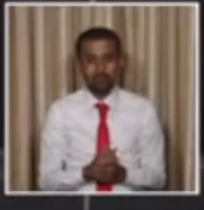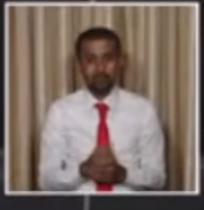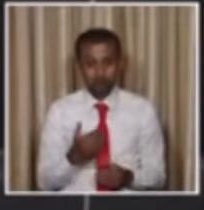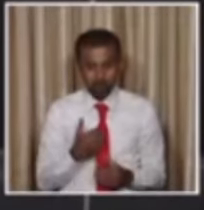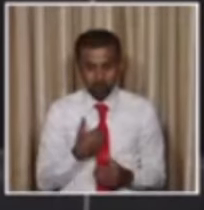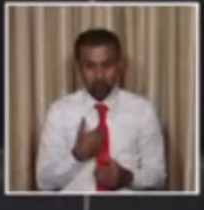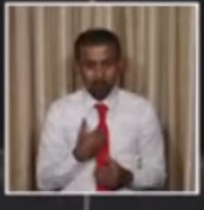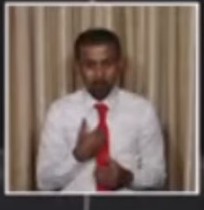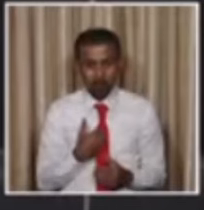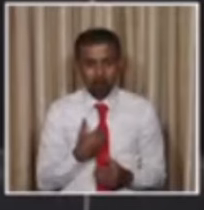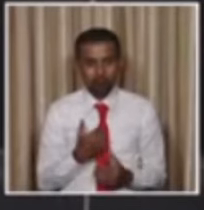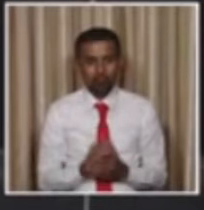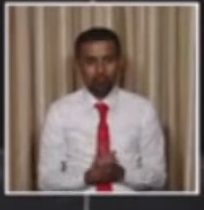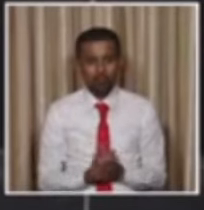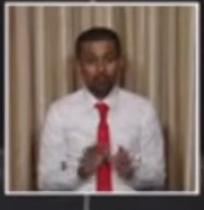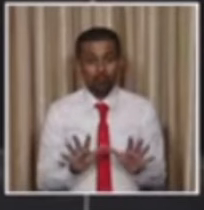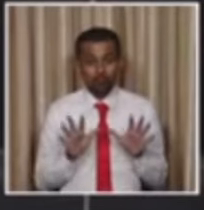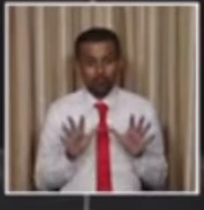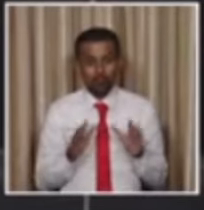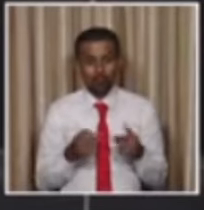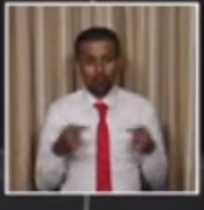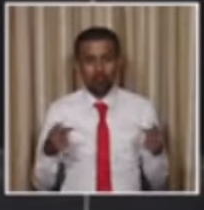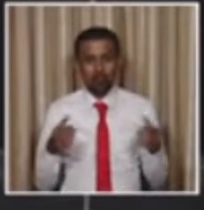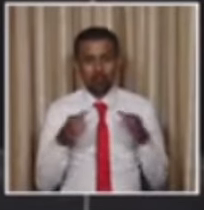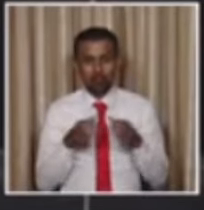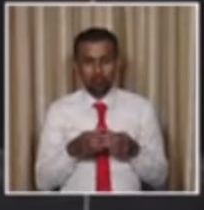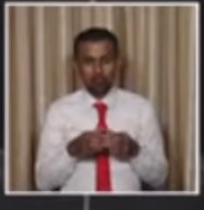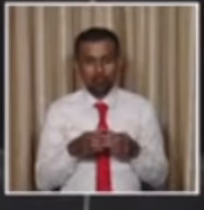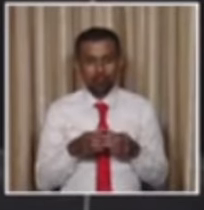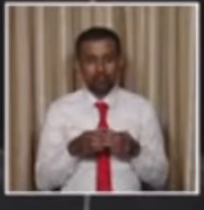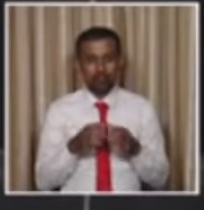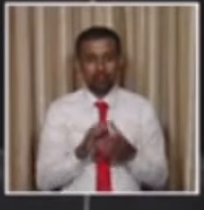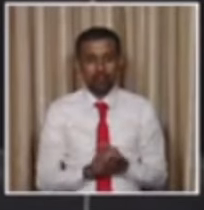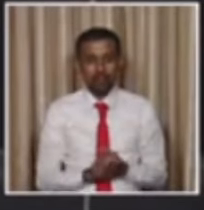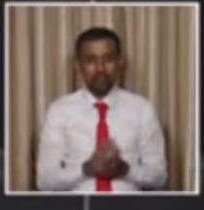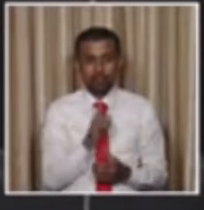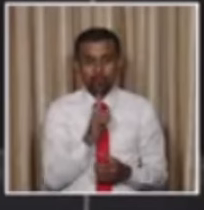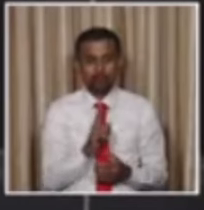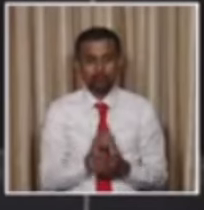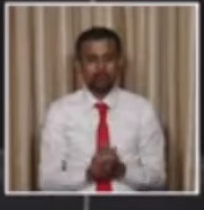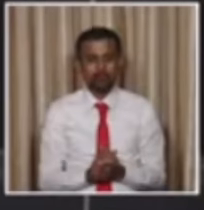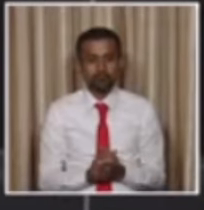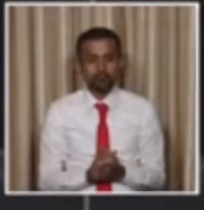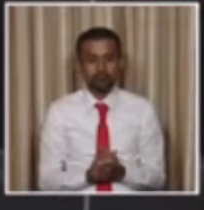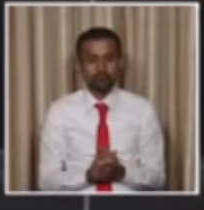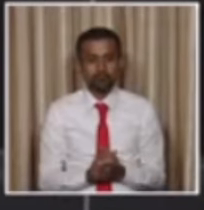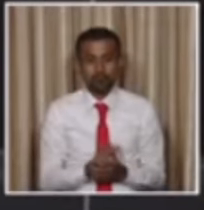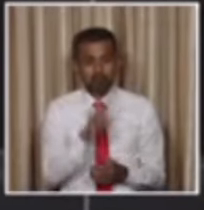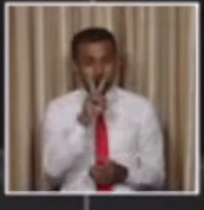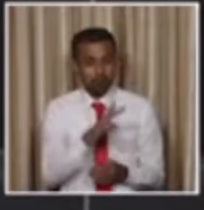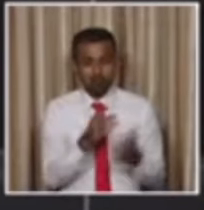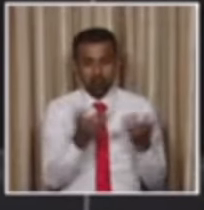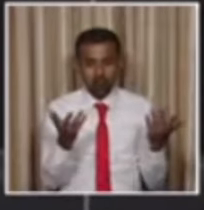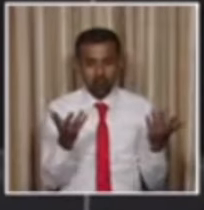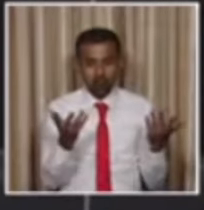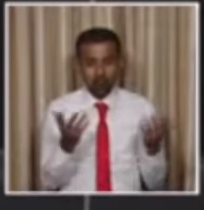මම බුදුම වෙනව විරුද්ධ පක්ෂේ මේ විදියට ගරු කථානායකතුමාට විශ්වාසයක් නැති